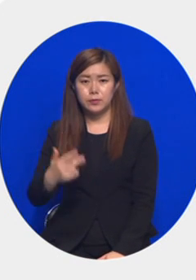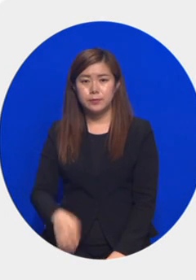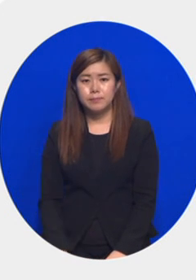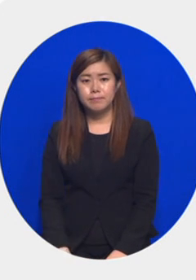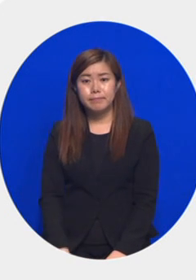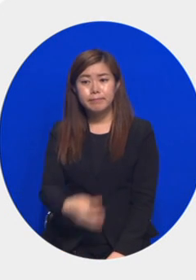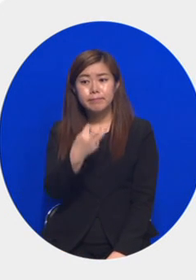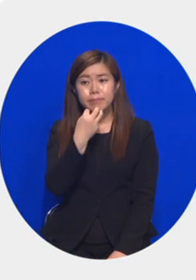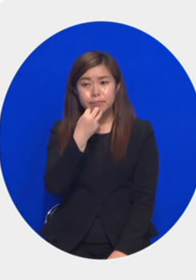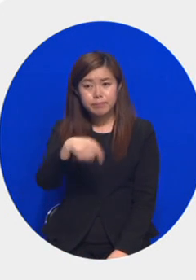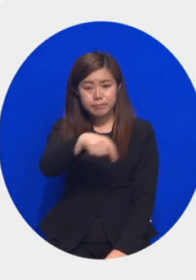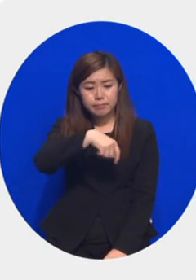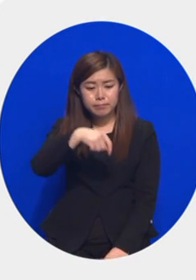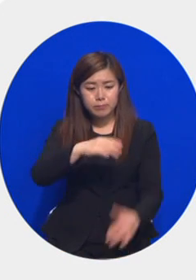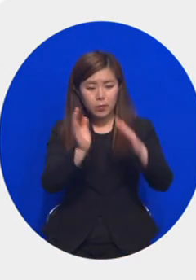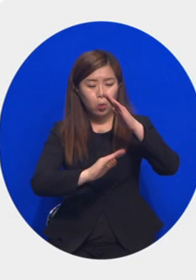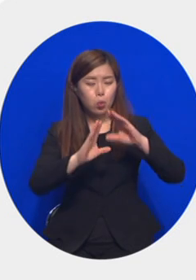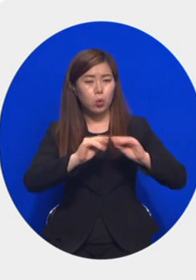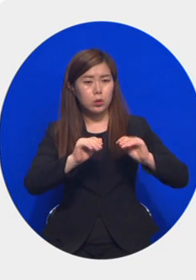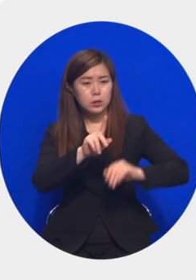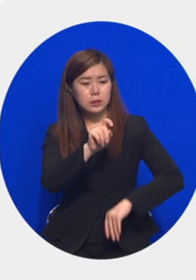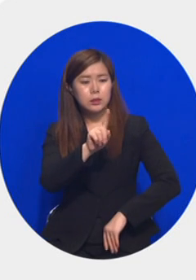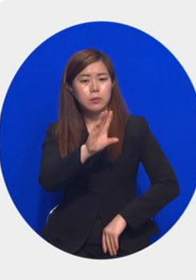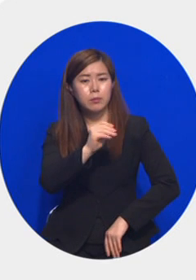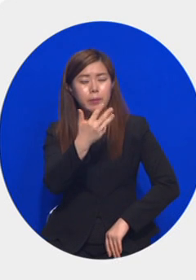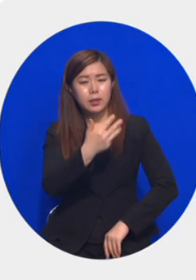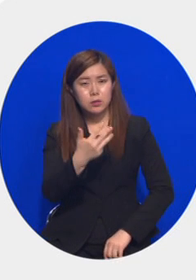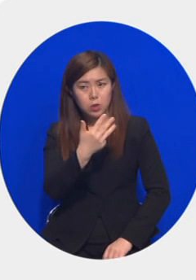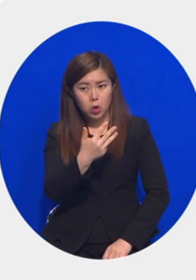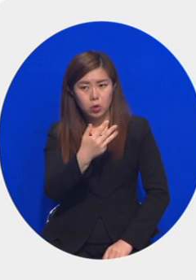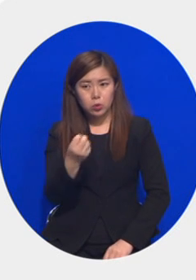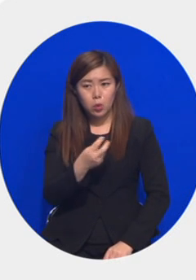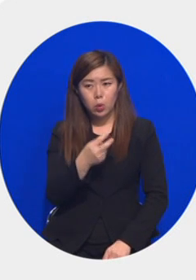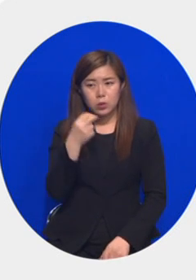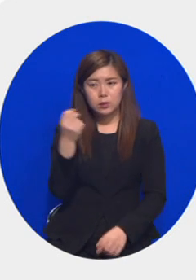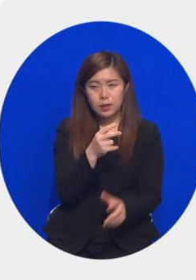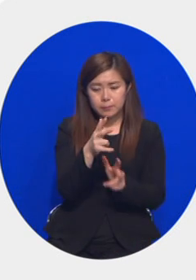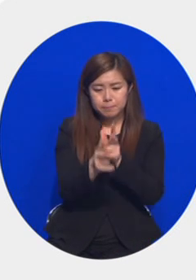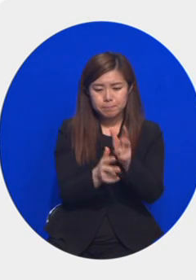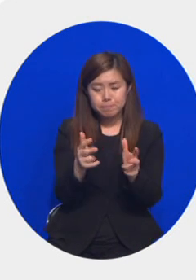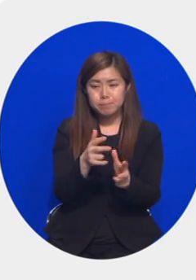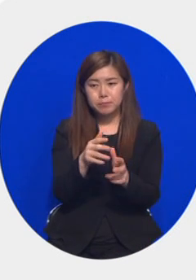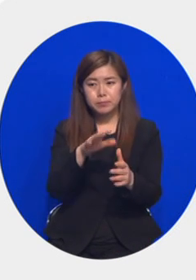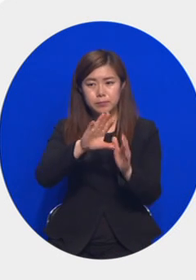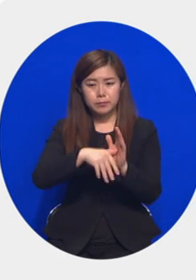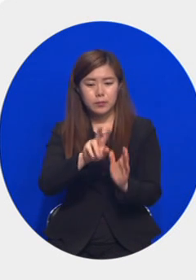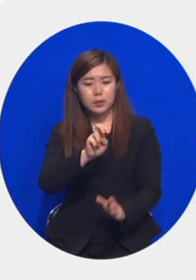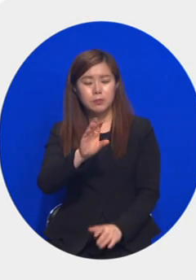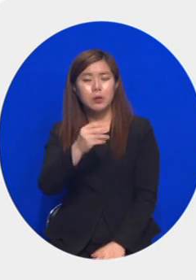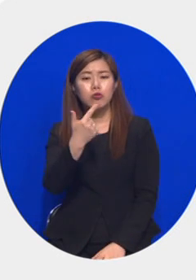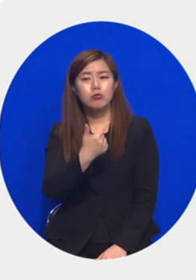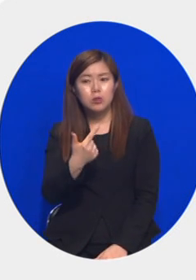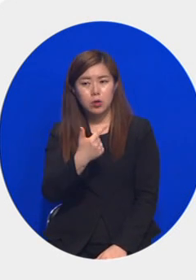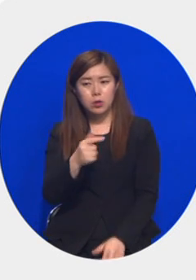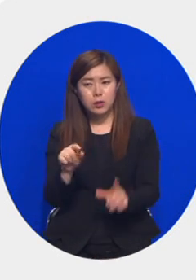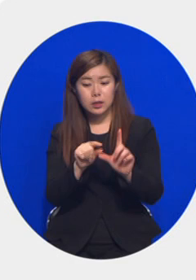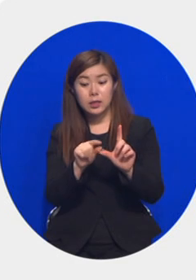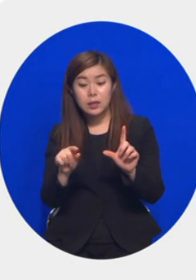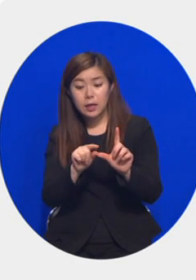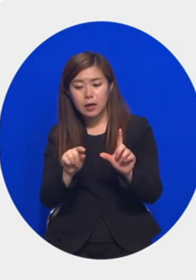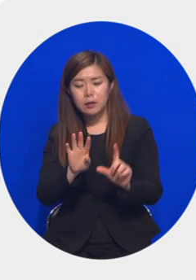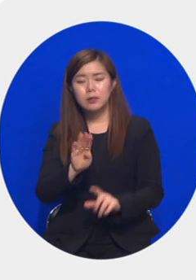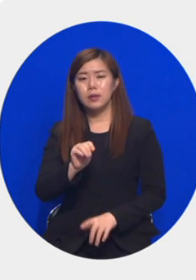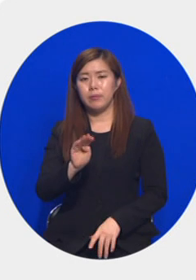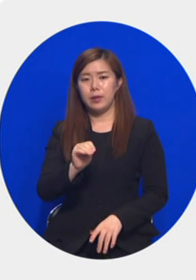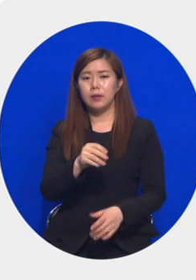중 서울시는 공공택지를 통해 11만 8천 가구, 정비사업을 통해 20만 6천 가구, 기타 소규모